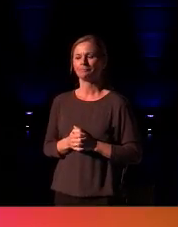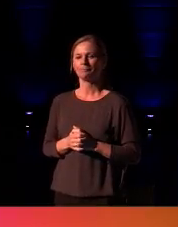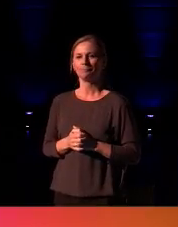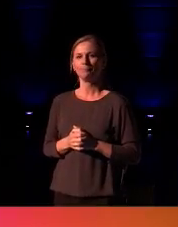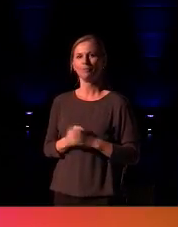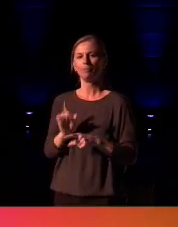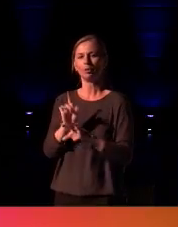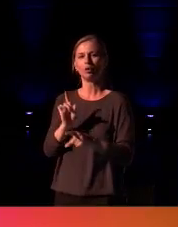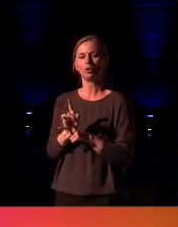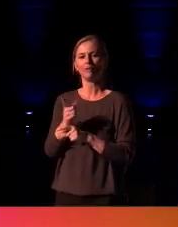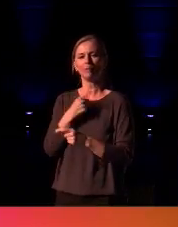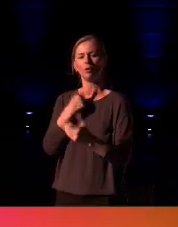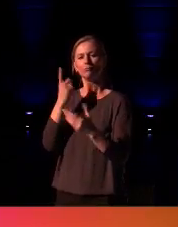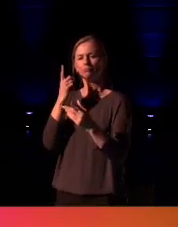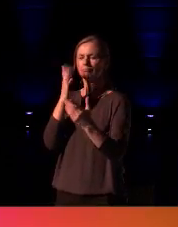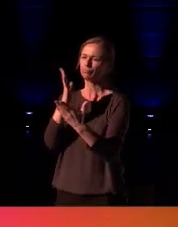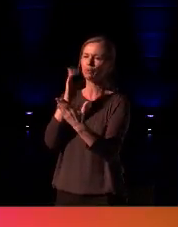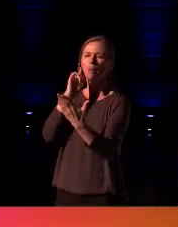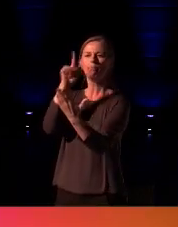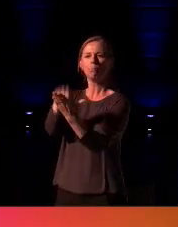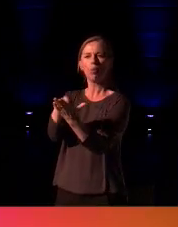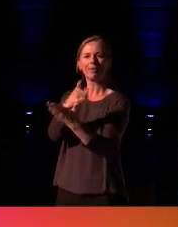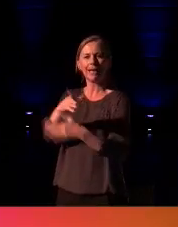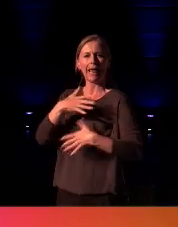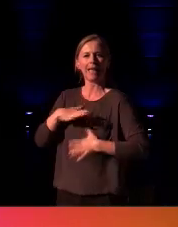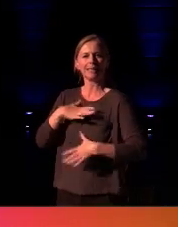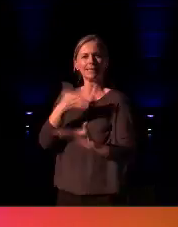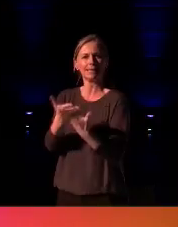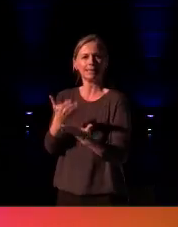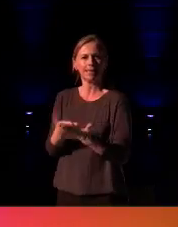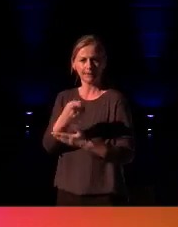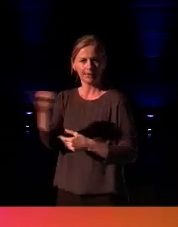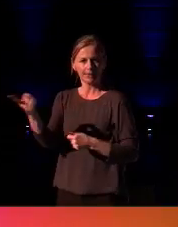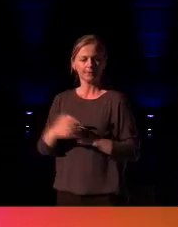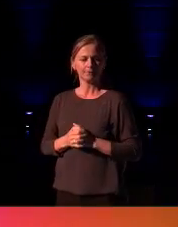Så at vi kan sette et godt mål for den helsetjenesten vi skal gi.